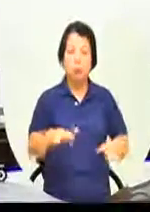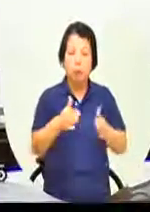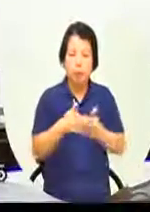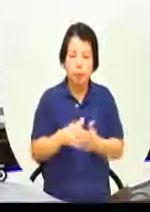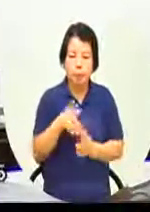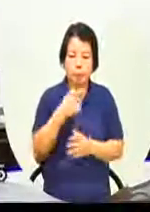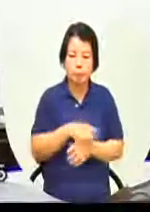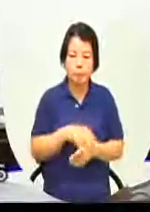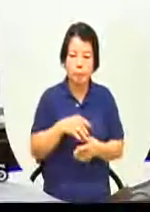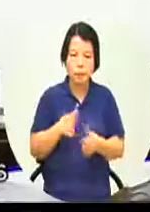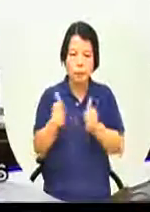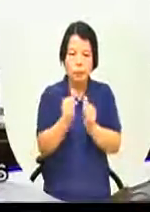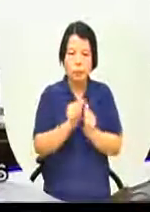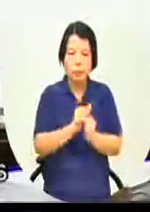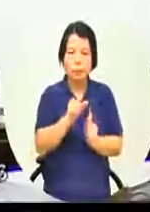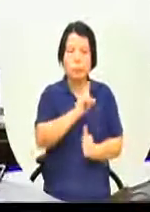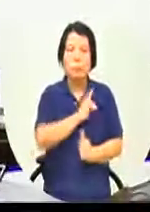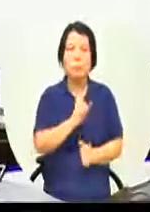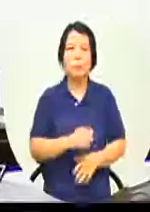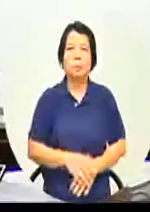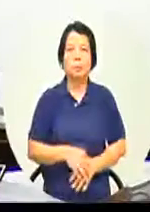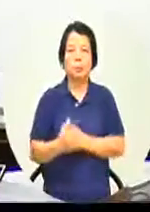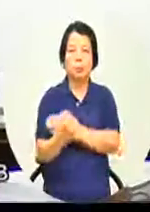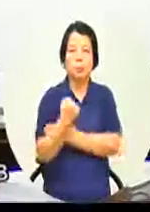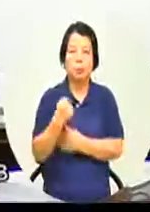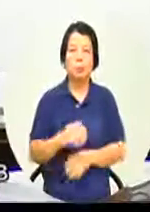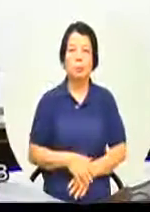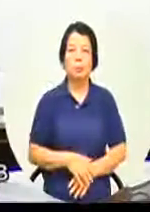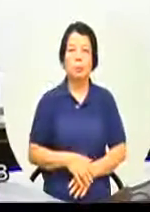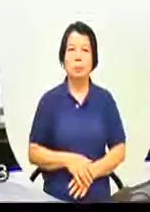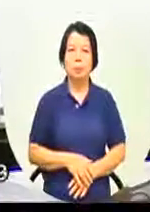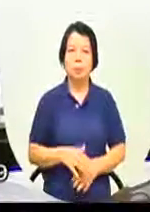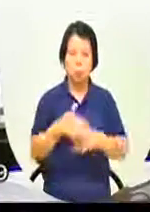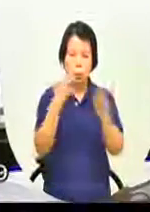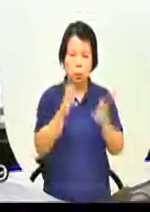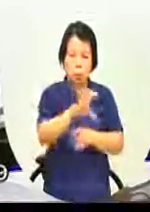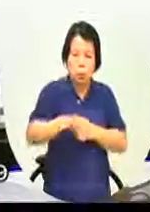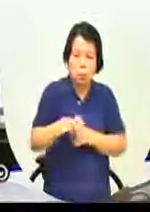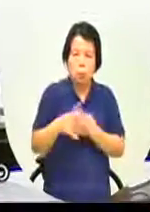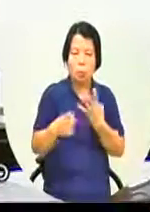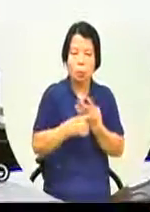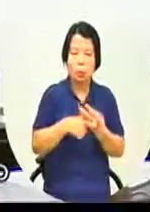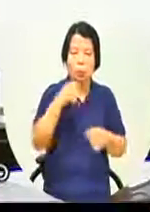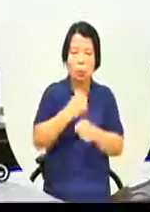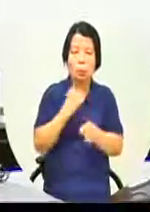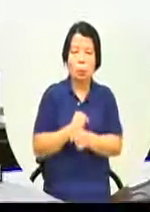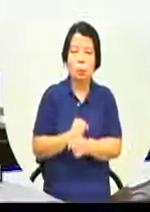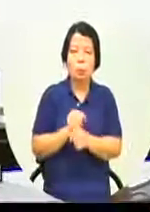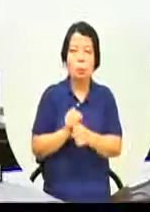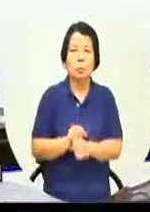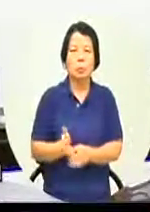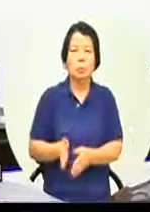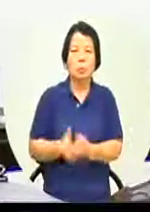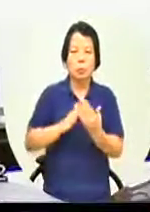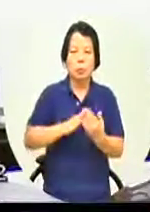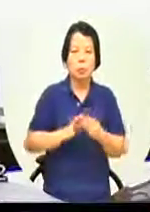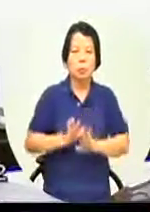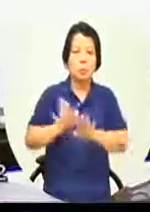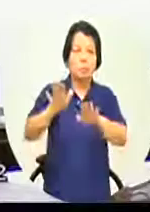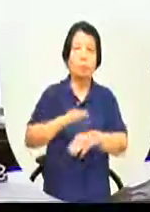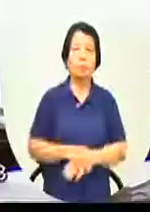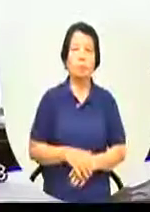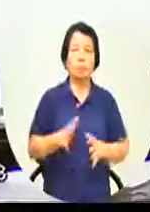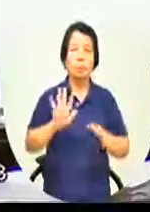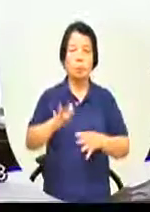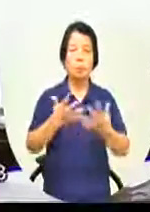好，靠自己的力量，看能不能把整个农业做起来。所以所有用有机的，然后呢各种